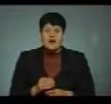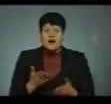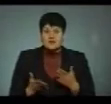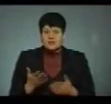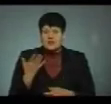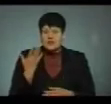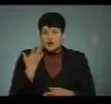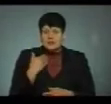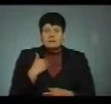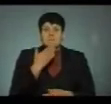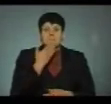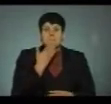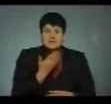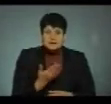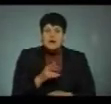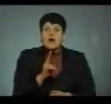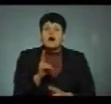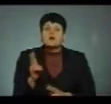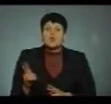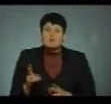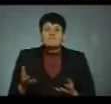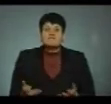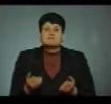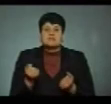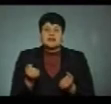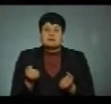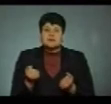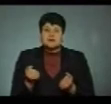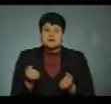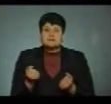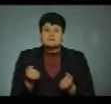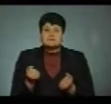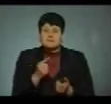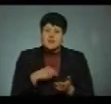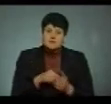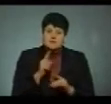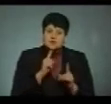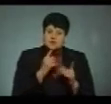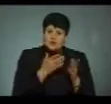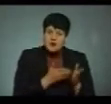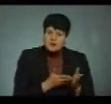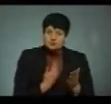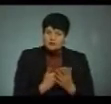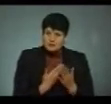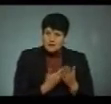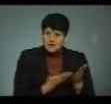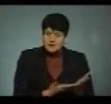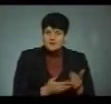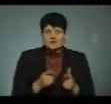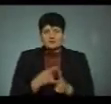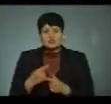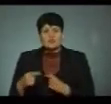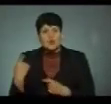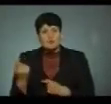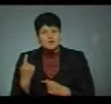ми питаємо, а кого підтримаєте до міської ради, наприклад, чи до